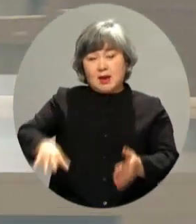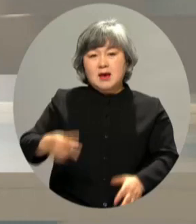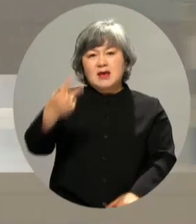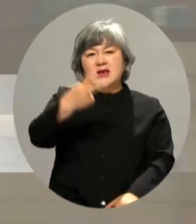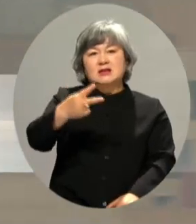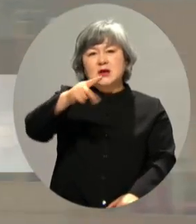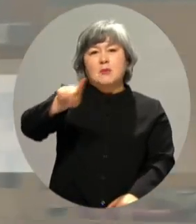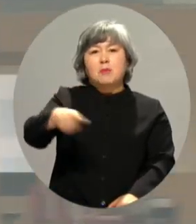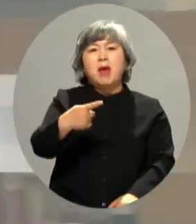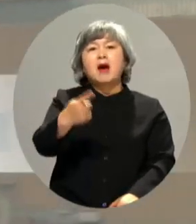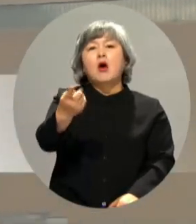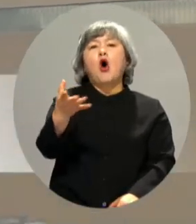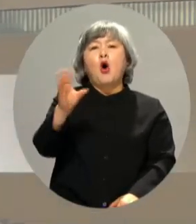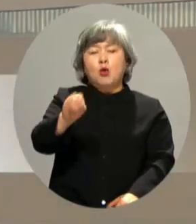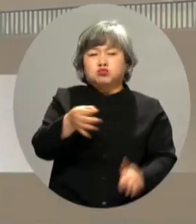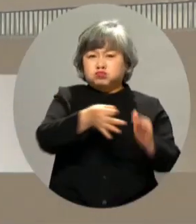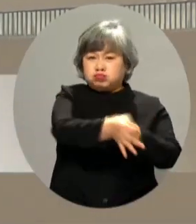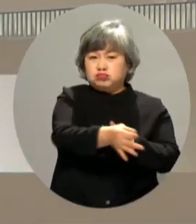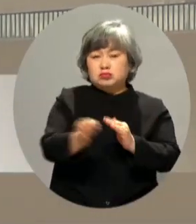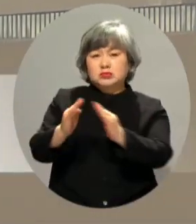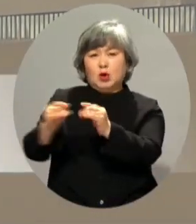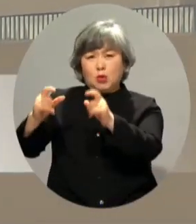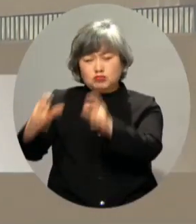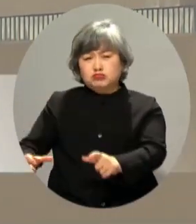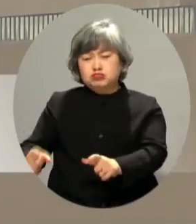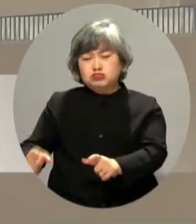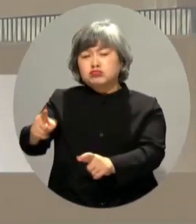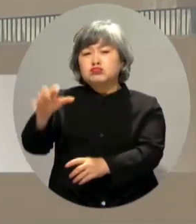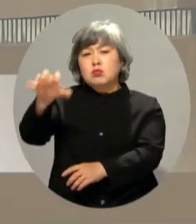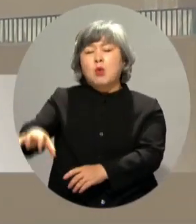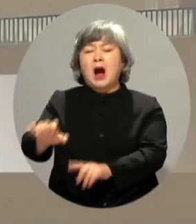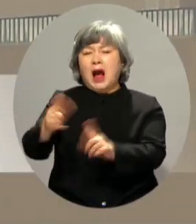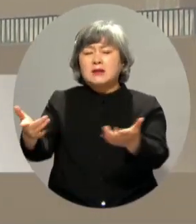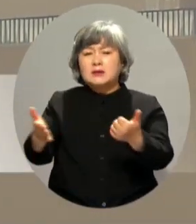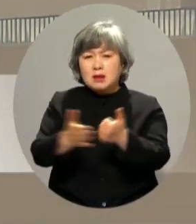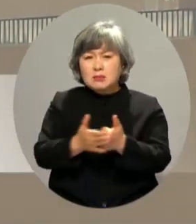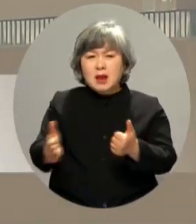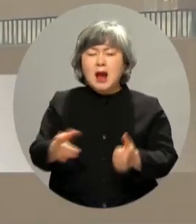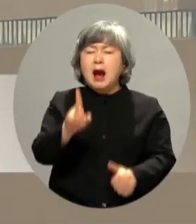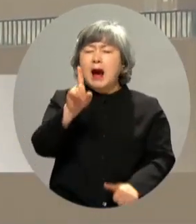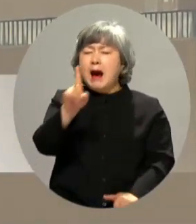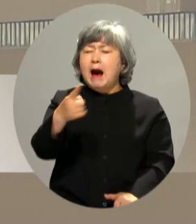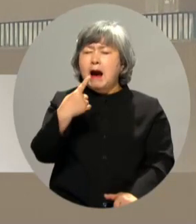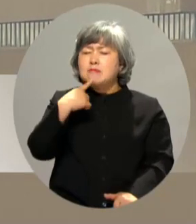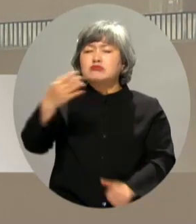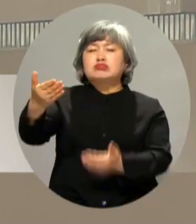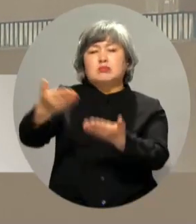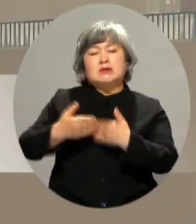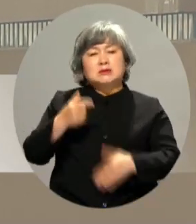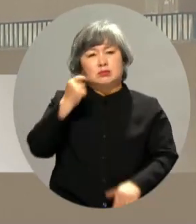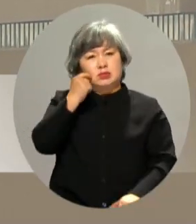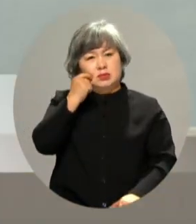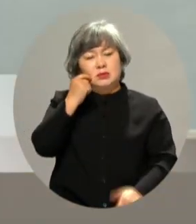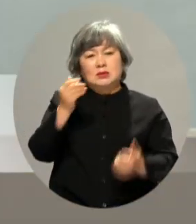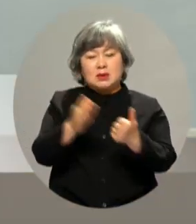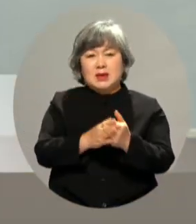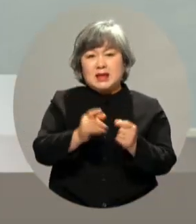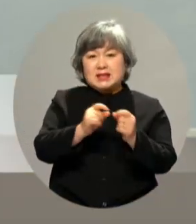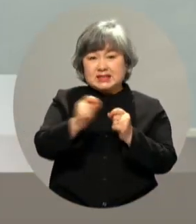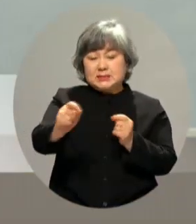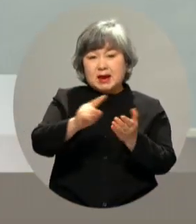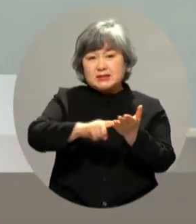2115억원이 지원됐지만 전라북도는 원전 소재지가 아니라는 이유로 한 푼도 받지 못하고 있어